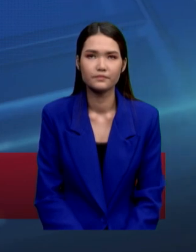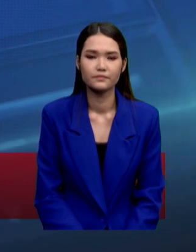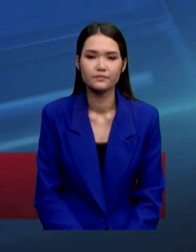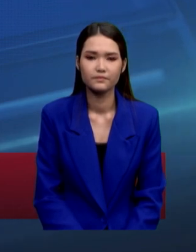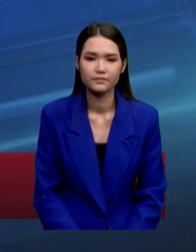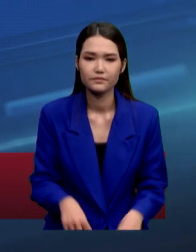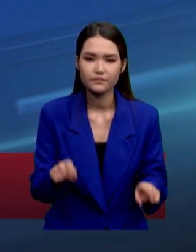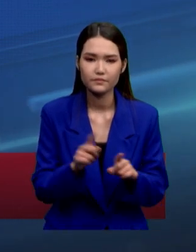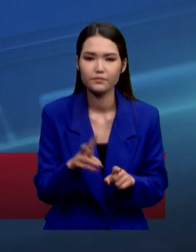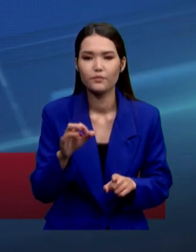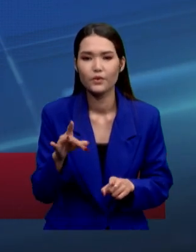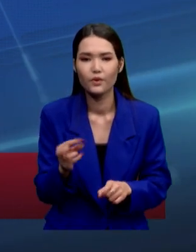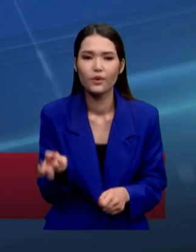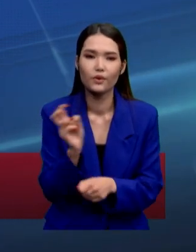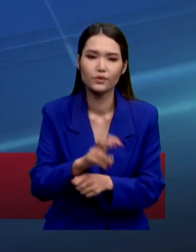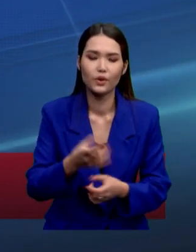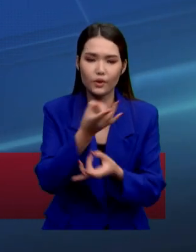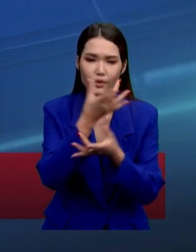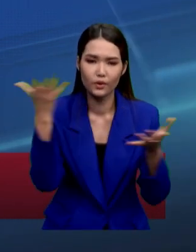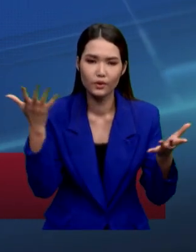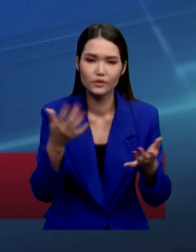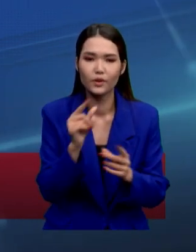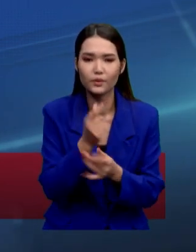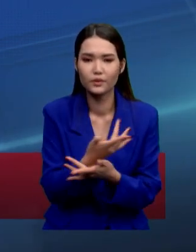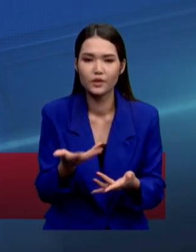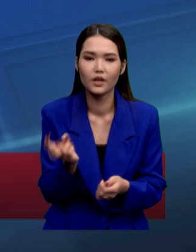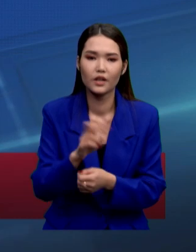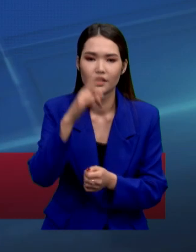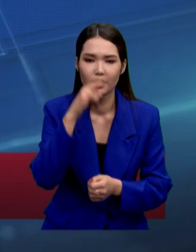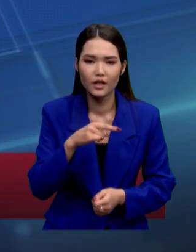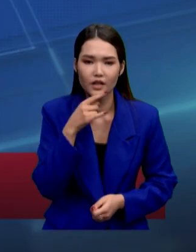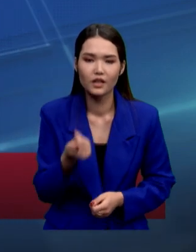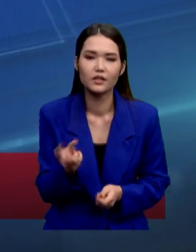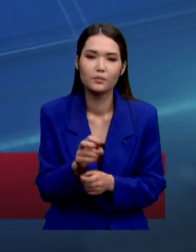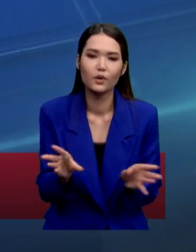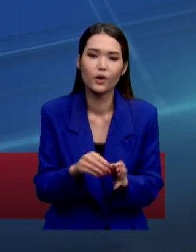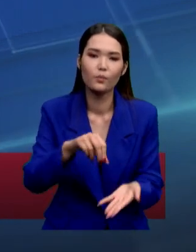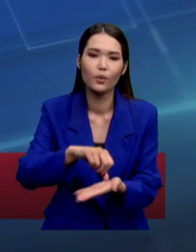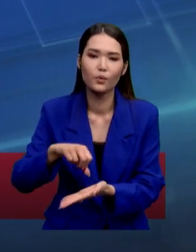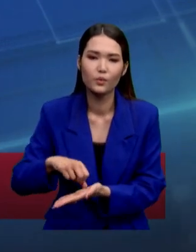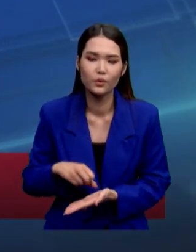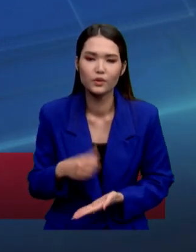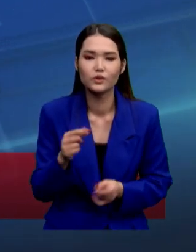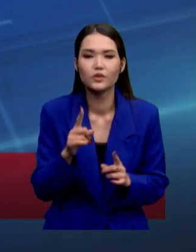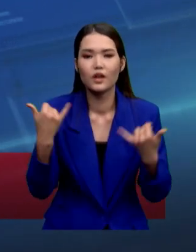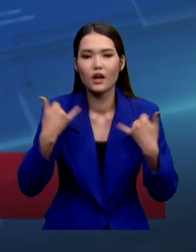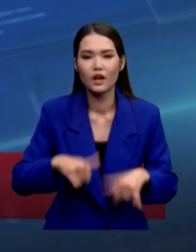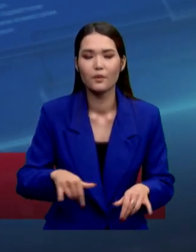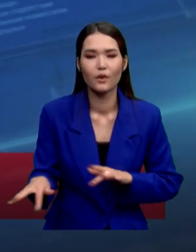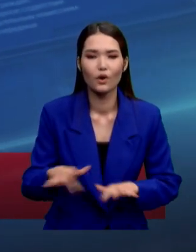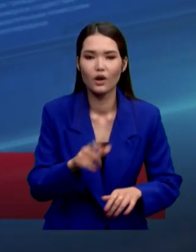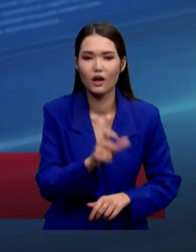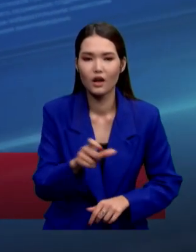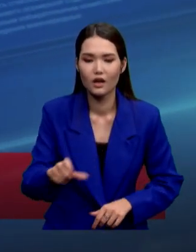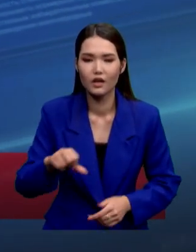Другие же пропагандировали национальную культуру и колорит. Казахстанец с беркотом в руках пришел на участок, чем крайне удивил организаторов и